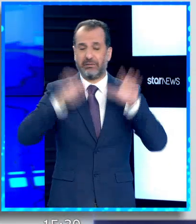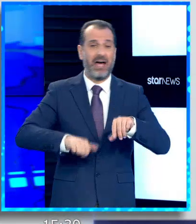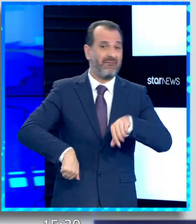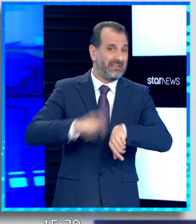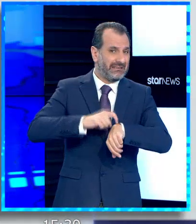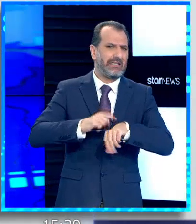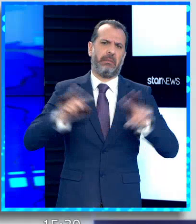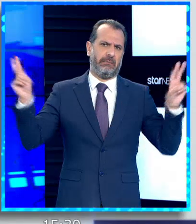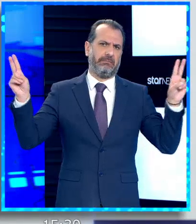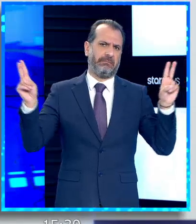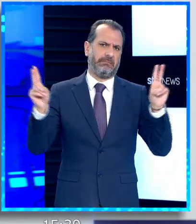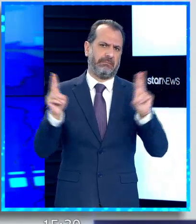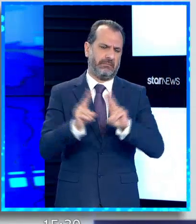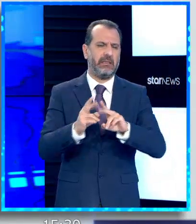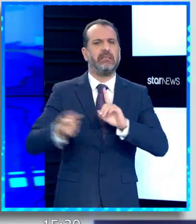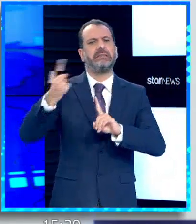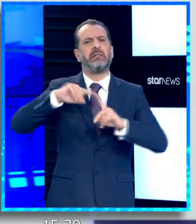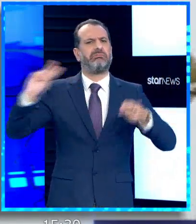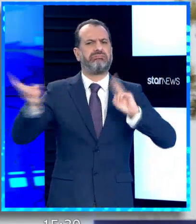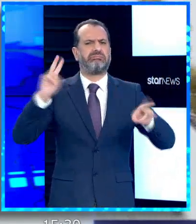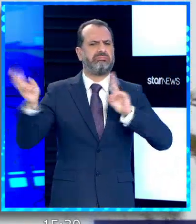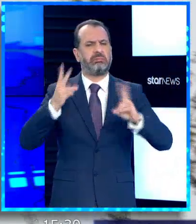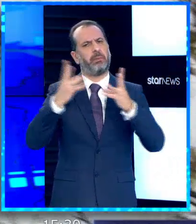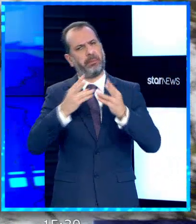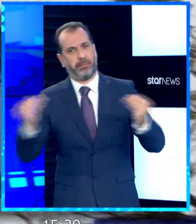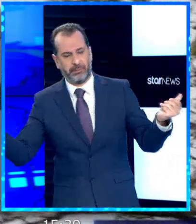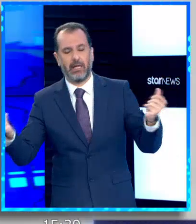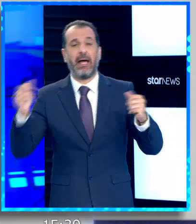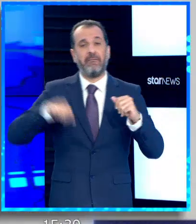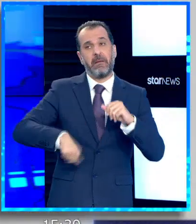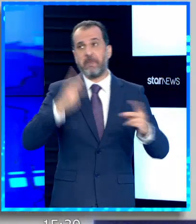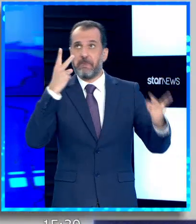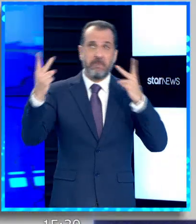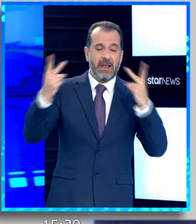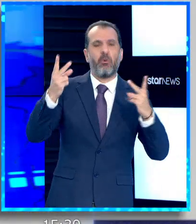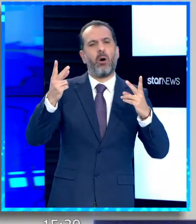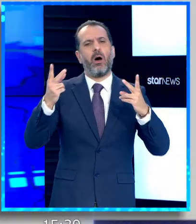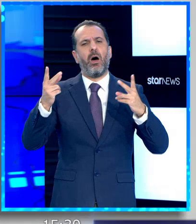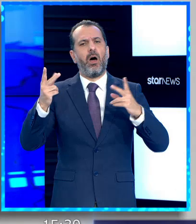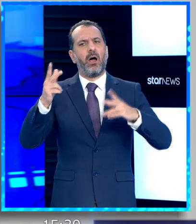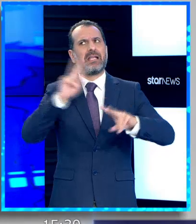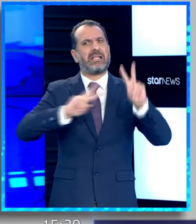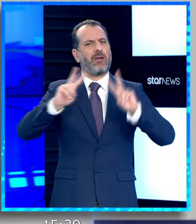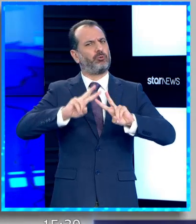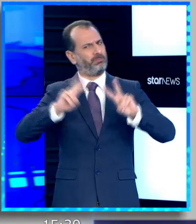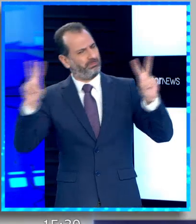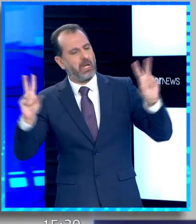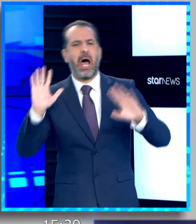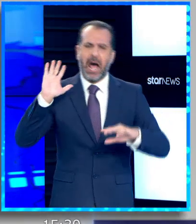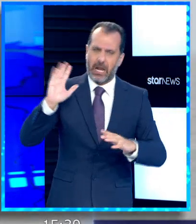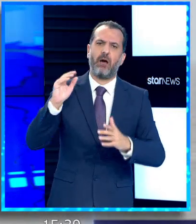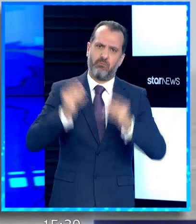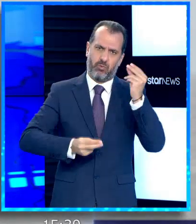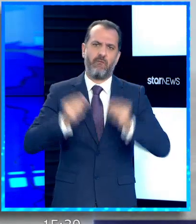έχει σταματήσει, το ίδιο και οι άνεμοι έχουν κοπάσει. Αυτό που βλέπω εγώ είναι κάπως καλύτερη εικόνα, ωστόσο μάλιστα υπάρχουν αρκετά προβλήματα